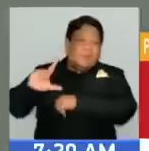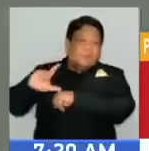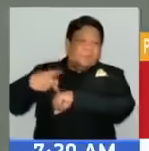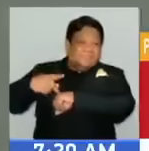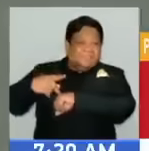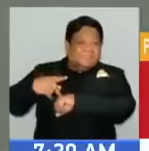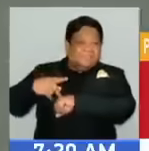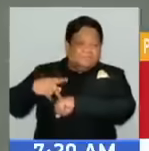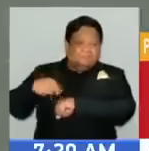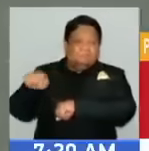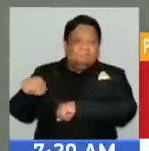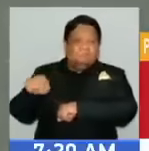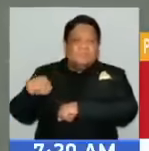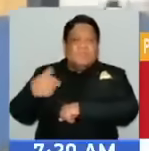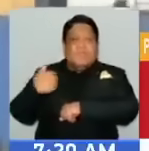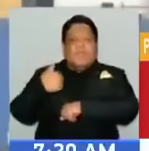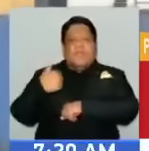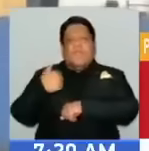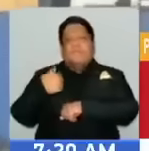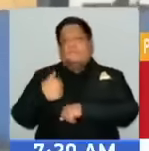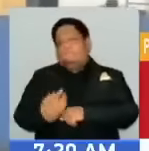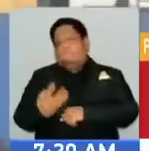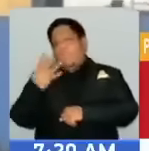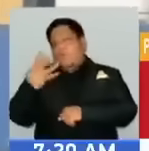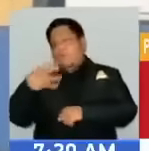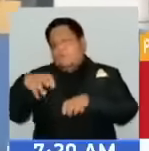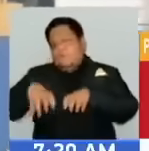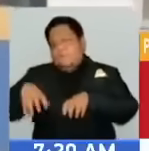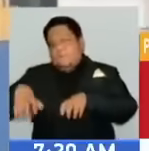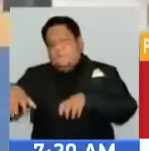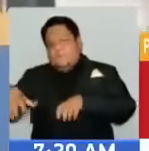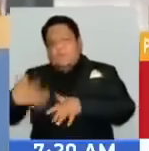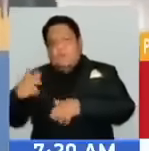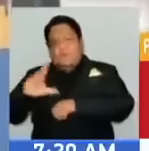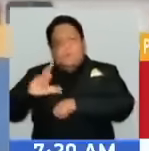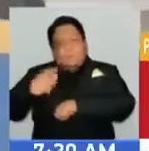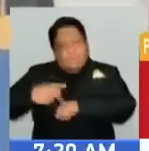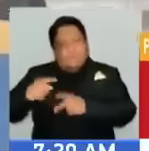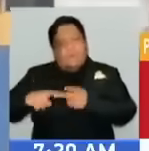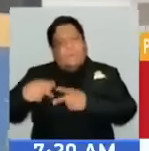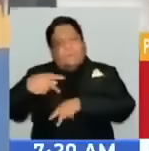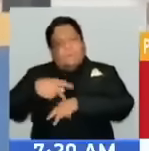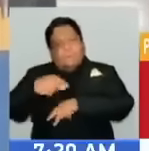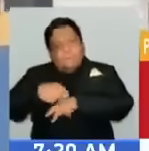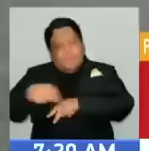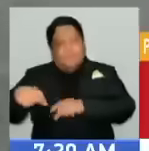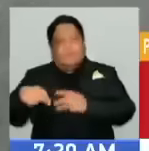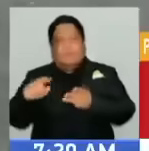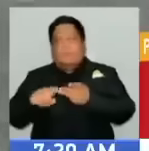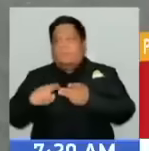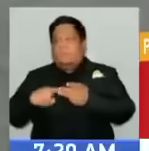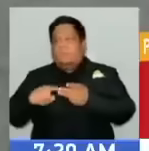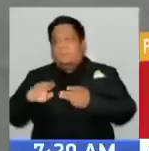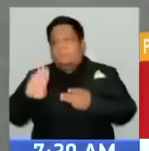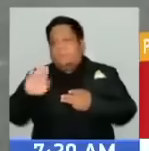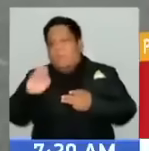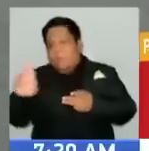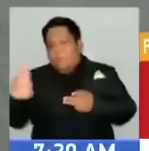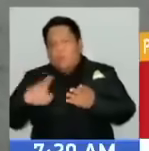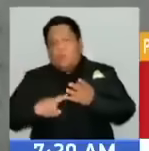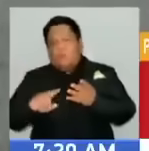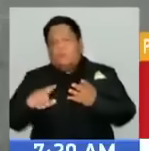river dito sa Las Piñas, Parañaque, Bacoor, Molino River, Zapote River, Las Piñas